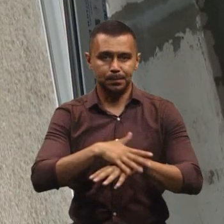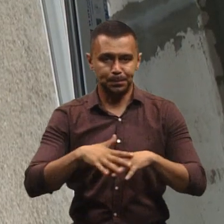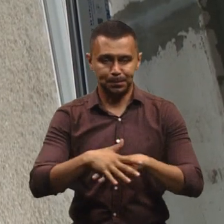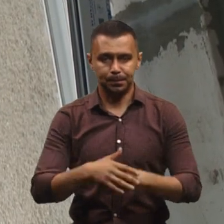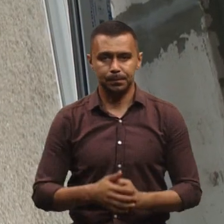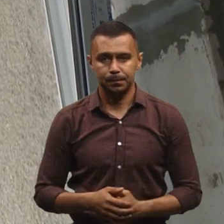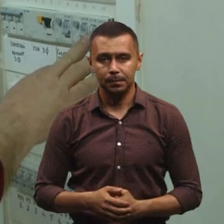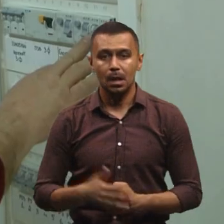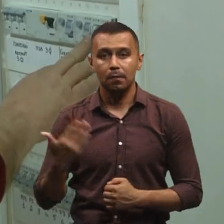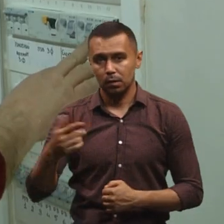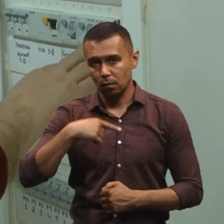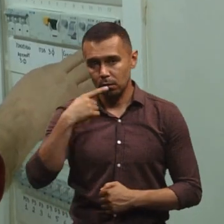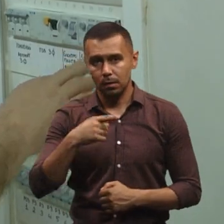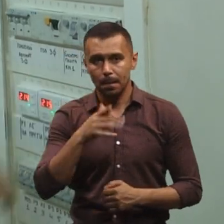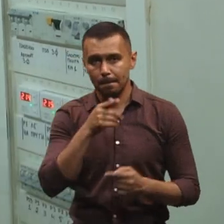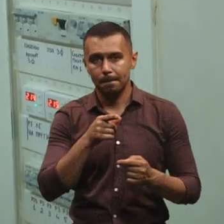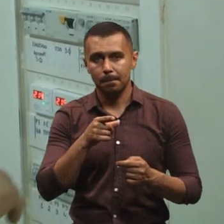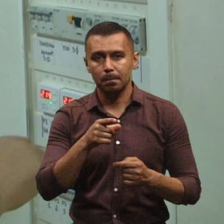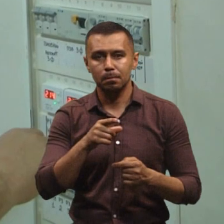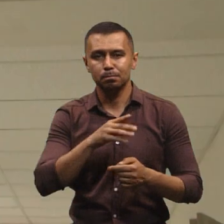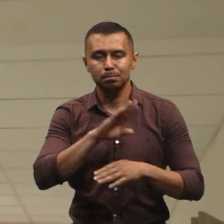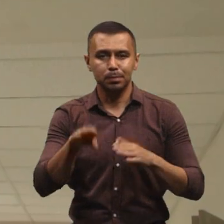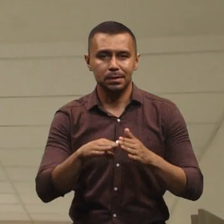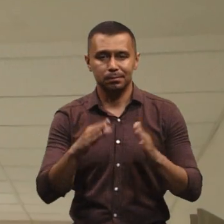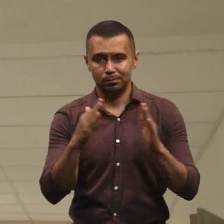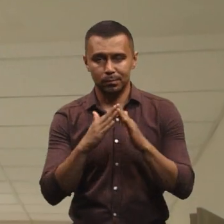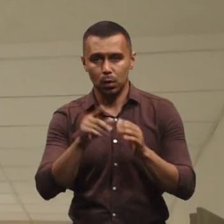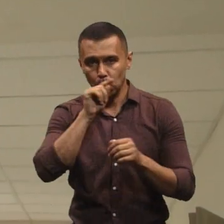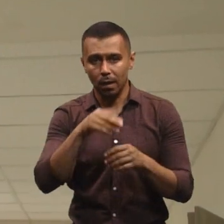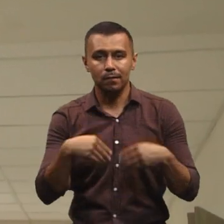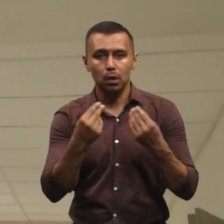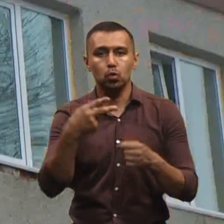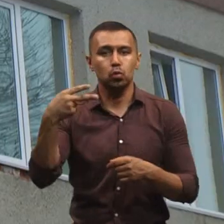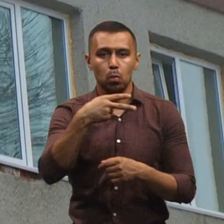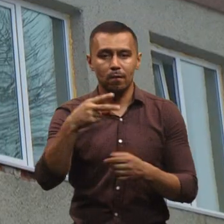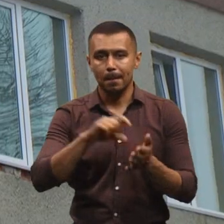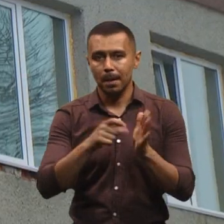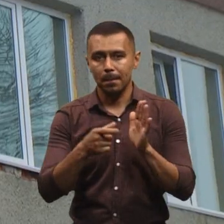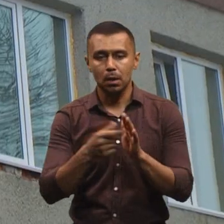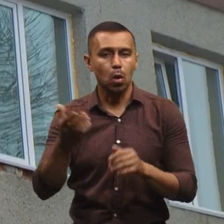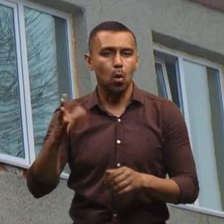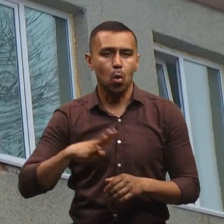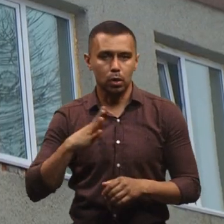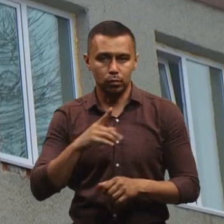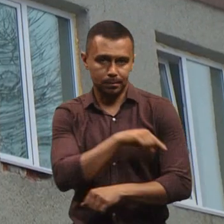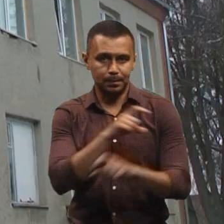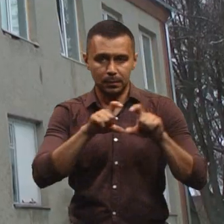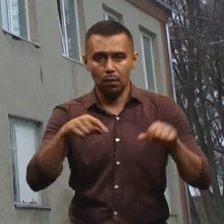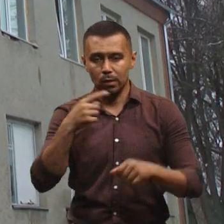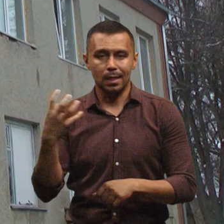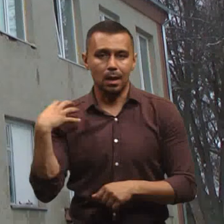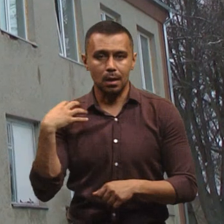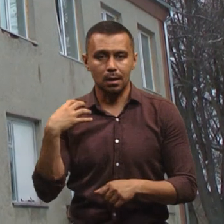Сергій Когут за його словами під Shelter для ВПУ з Луганщини віддали другий поверх приміщення колишньої лікарні за словами